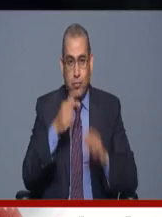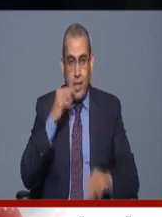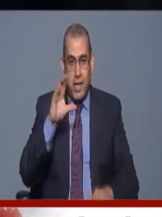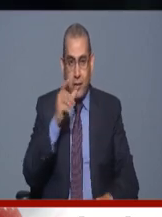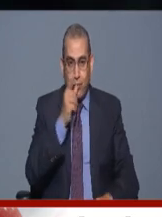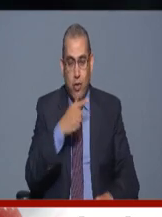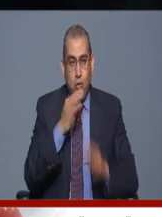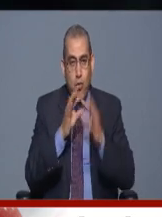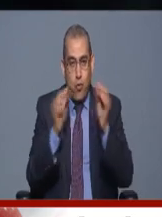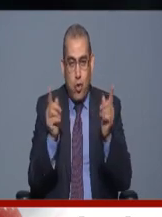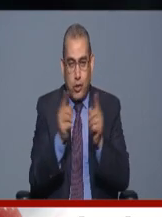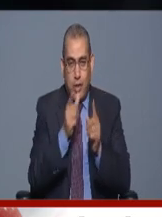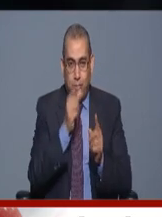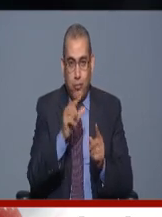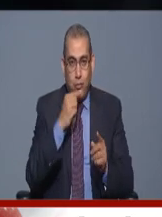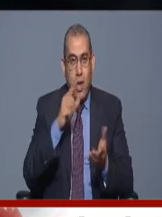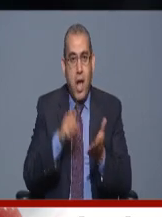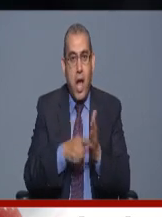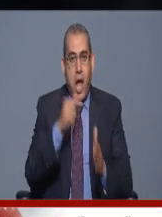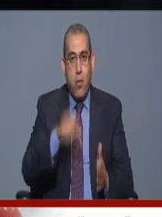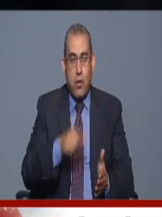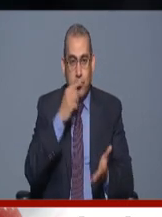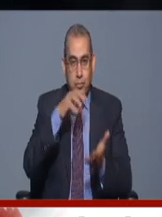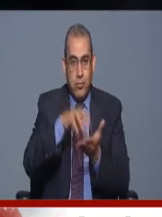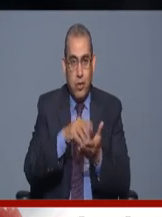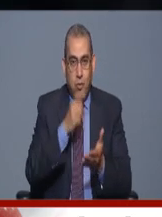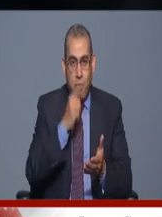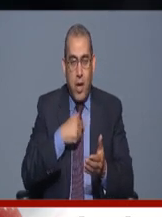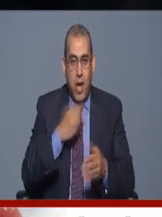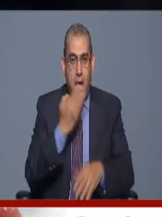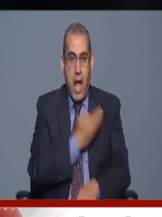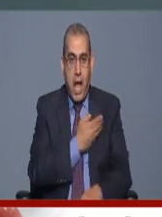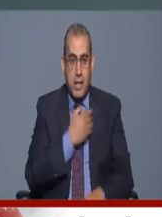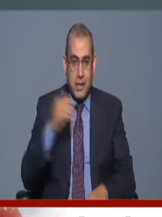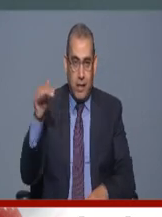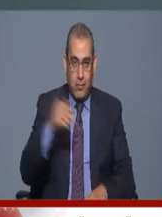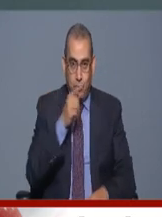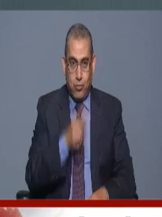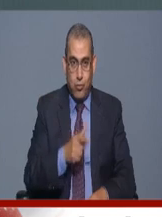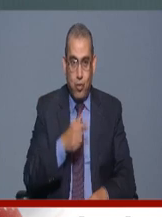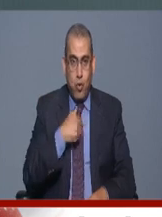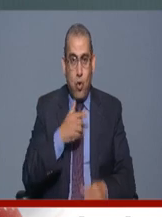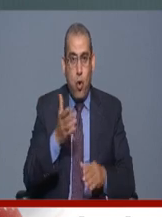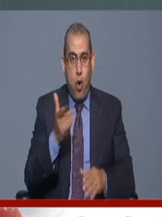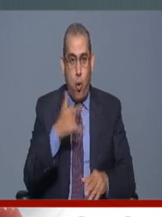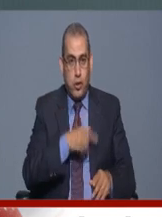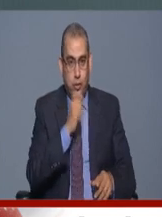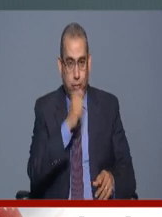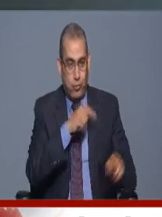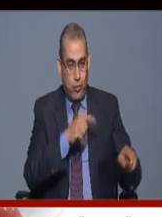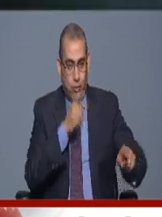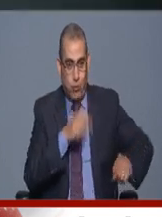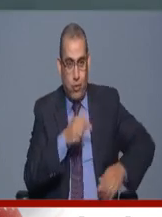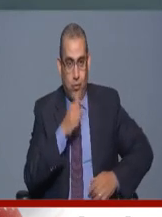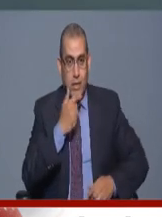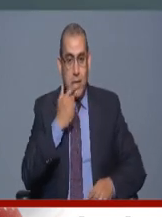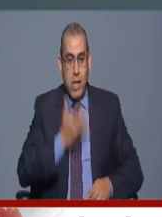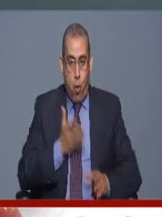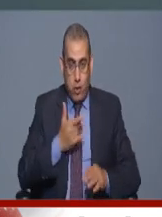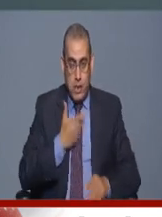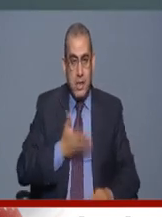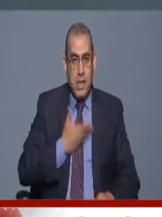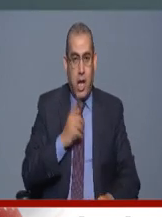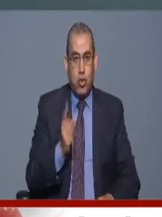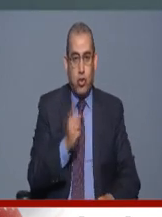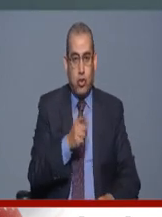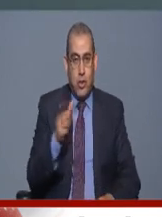صغيرة. هاي أول حرب ما أكون فيها في غزة مع أهلي. أختي الصغيرة فرح عمرها 11 سنة.